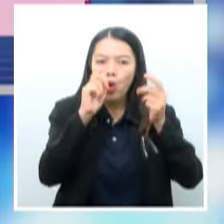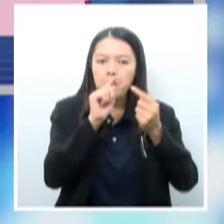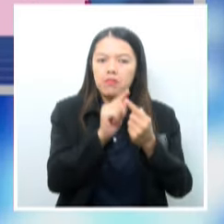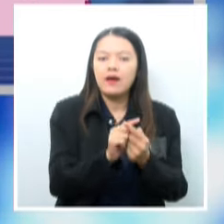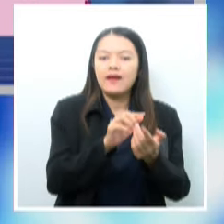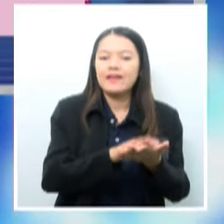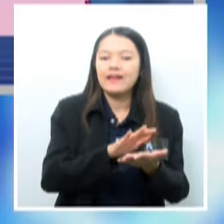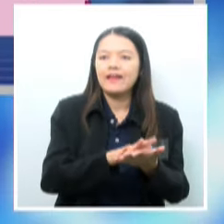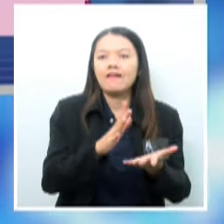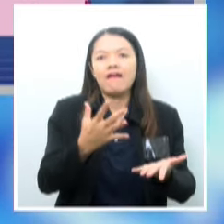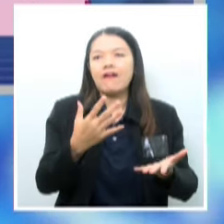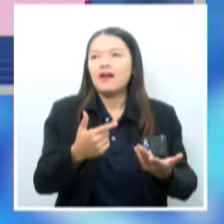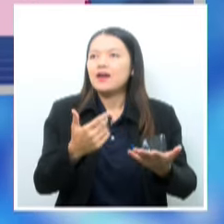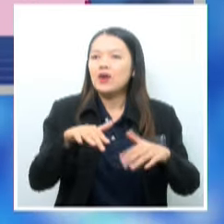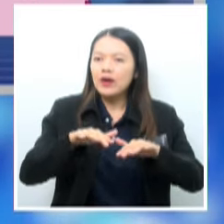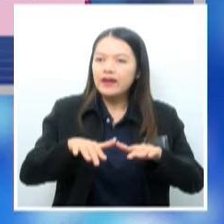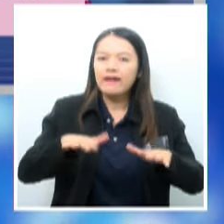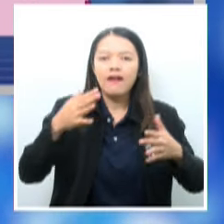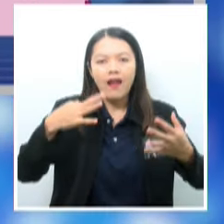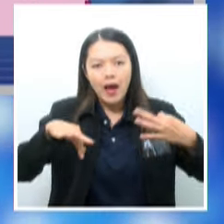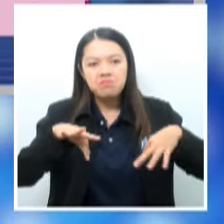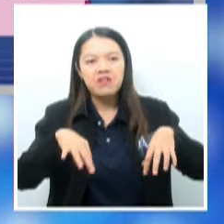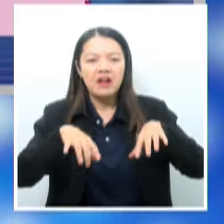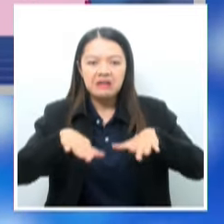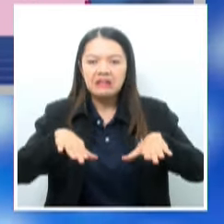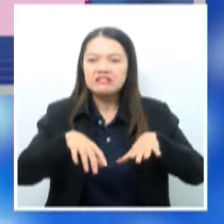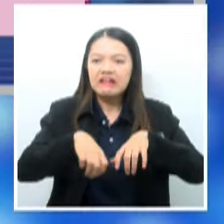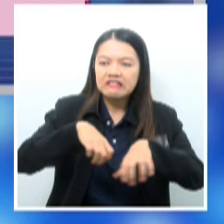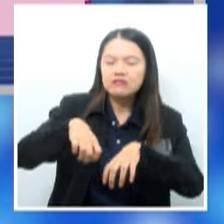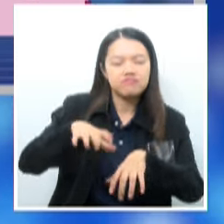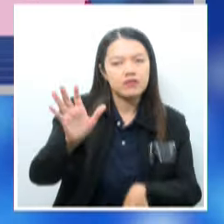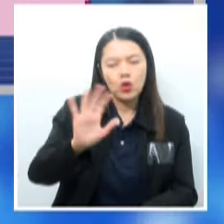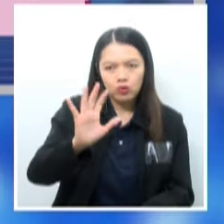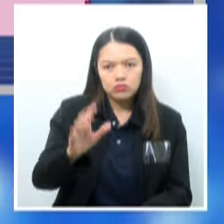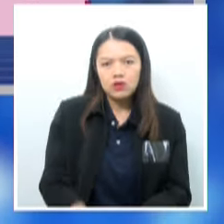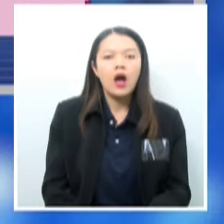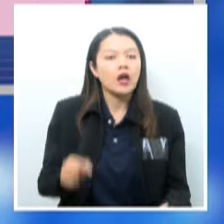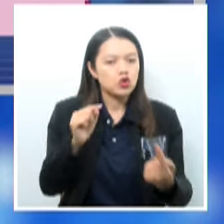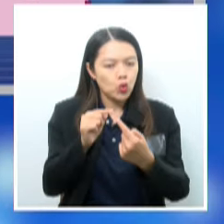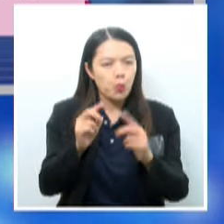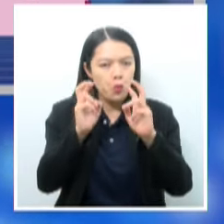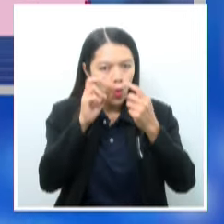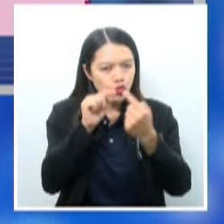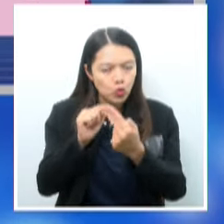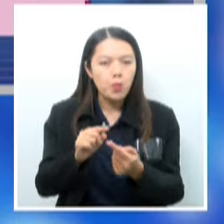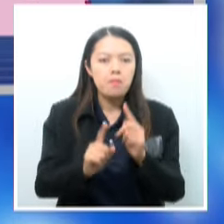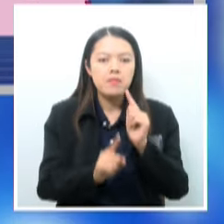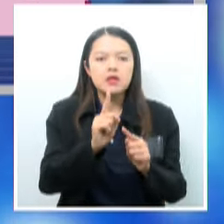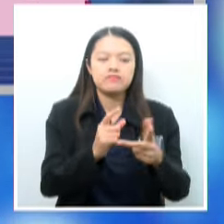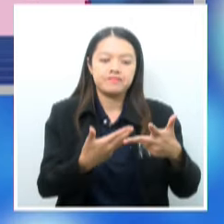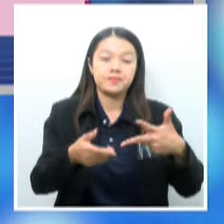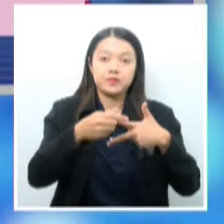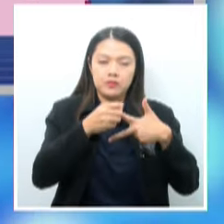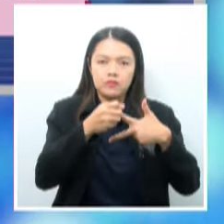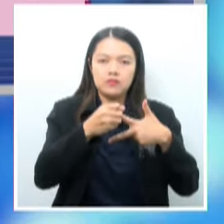มาลำหรือเอาเด็กมาจัดสถานที่อย่างนี้ไม่ใช่แต่ต้องตรงตามประเด็นที่ประเมินนะครับบันไดขั้นที่2เรา